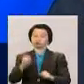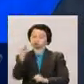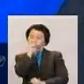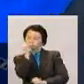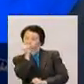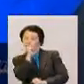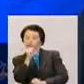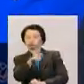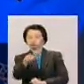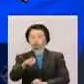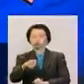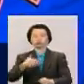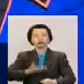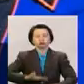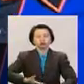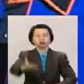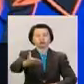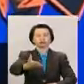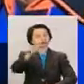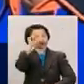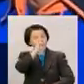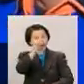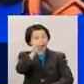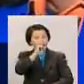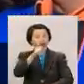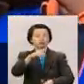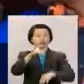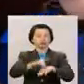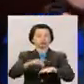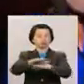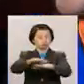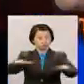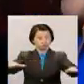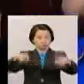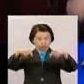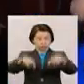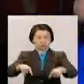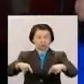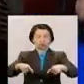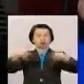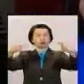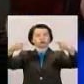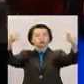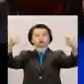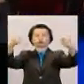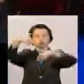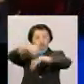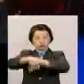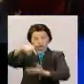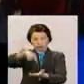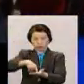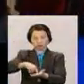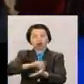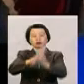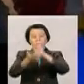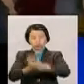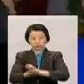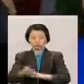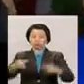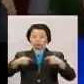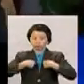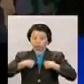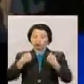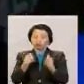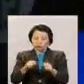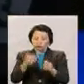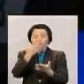untuk menjemput kami mengadakan persembahan di tapak yang gemilang pada malam ini. Jadi saya cuba yang